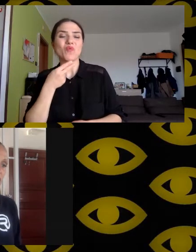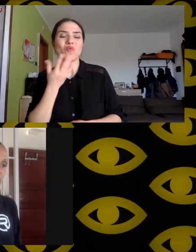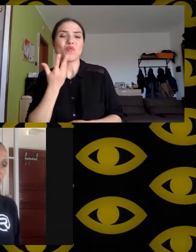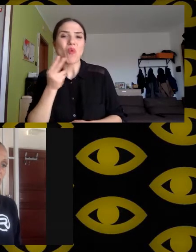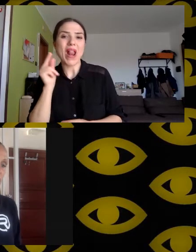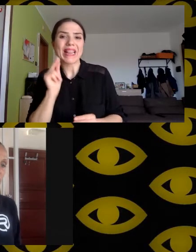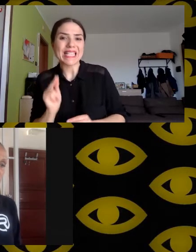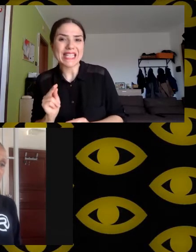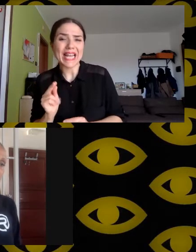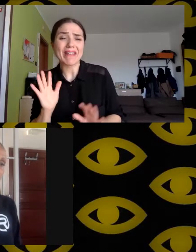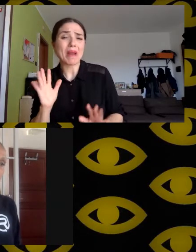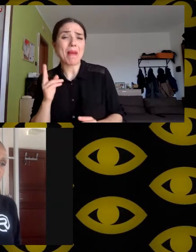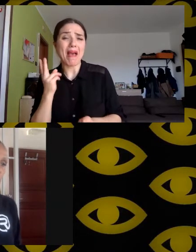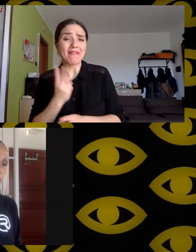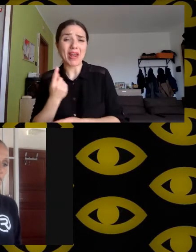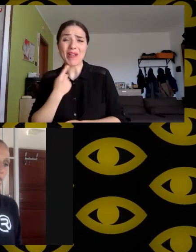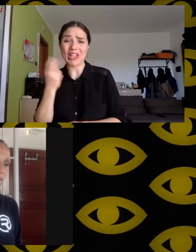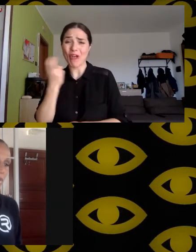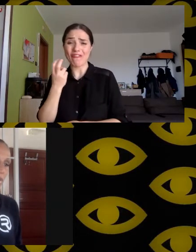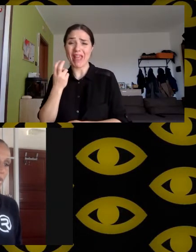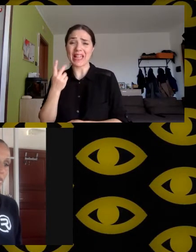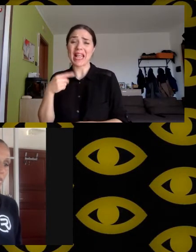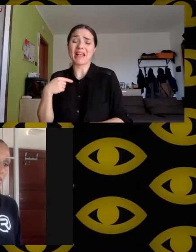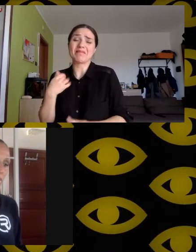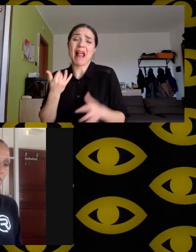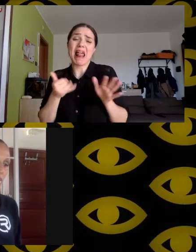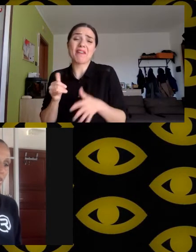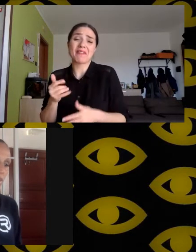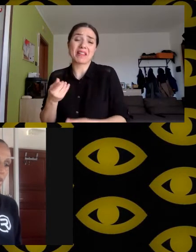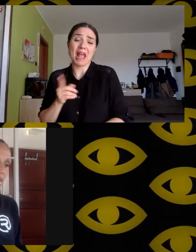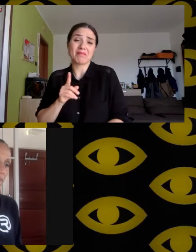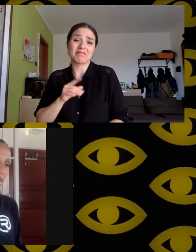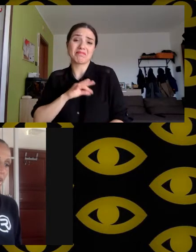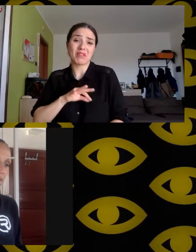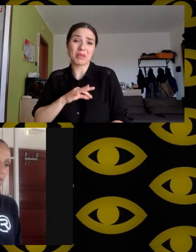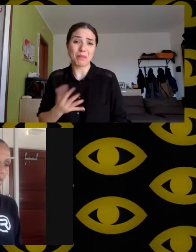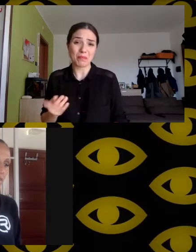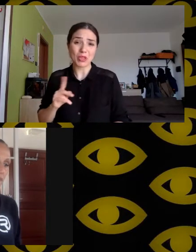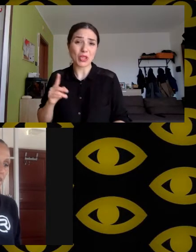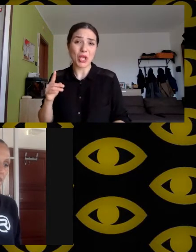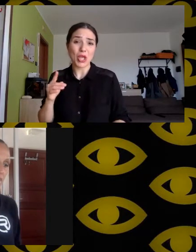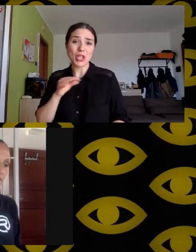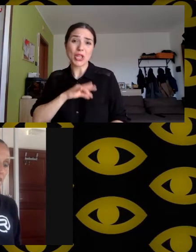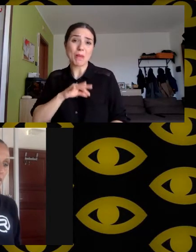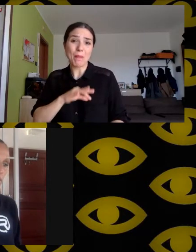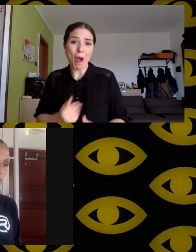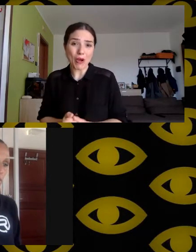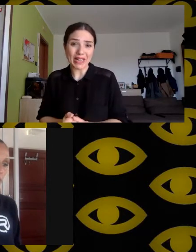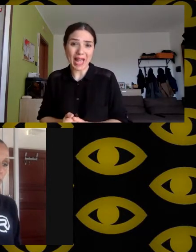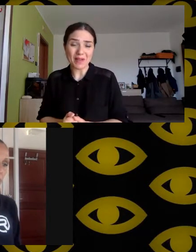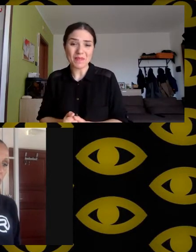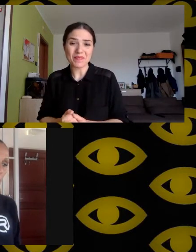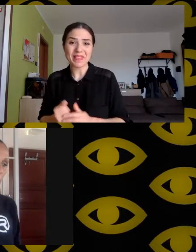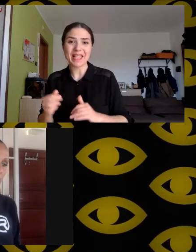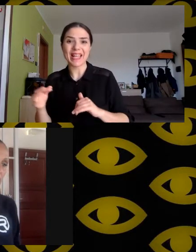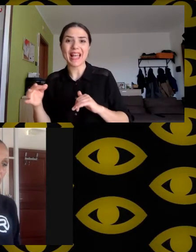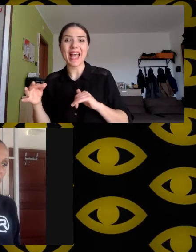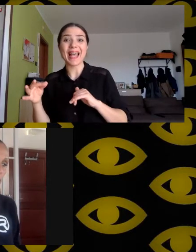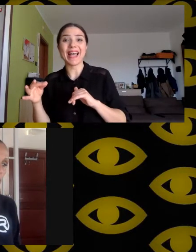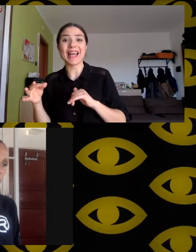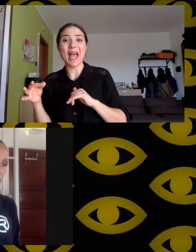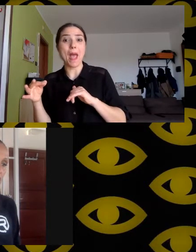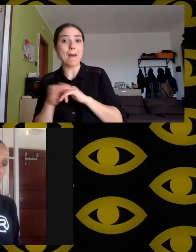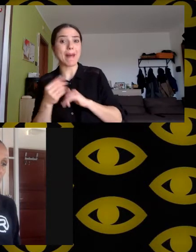qualità necessaria. Dario, io siccome giustamente mio marito dice guarda che Monica non ce la fa a starvi dietro, io e te parliamo a